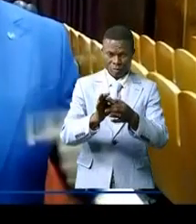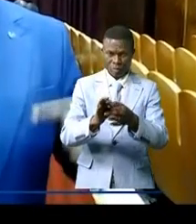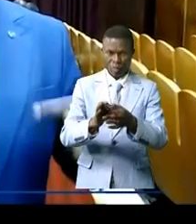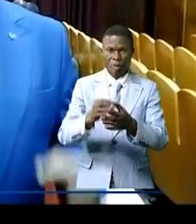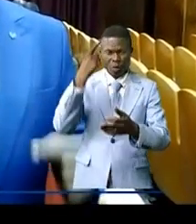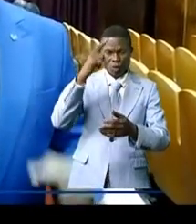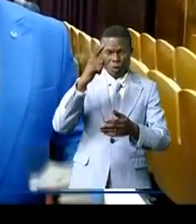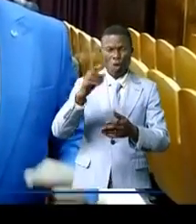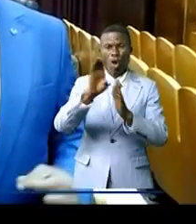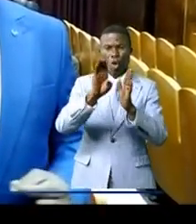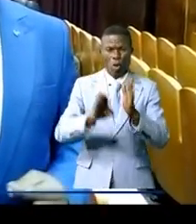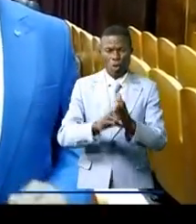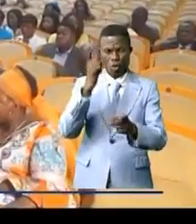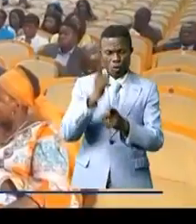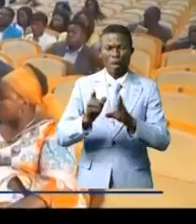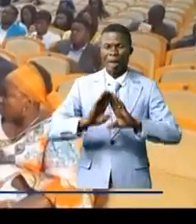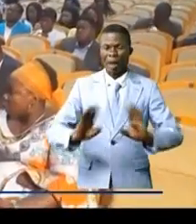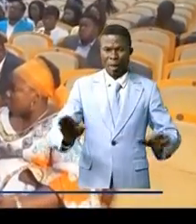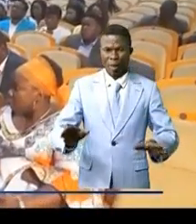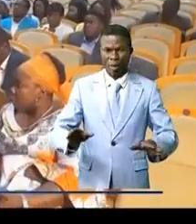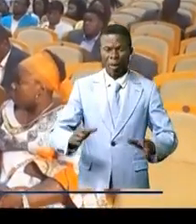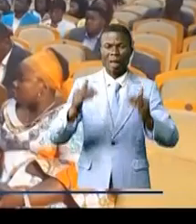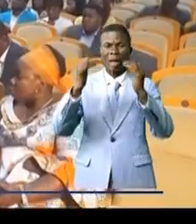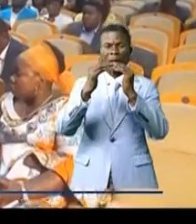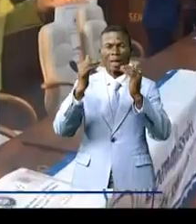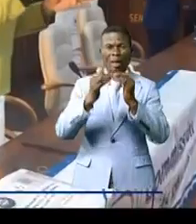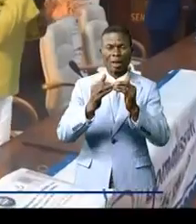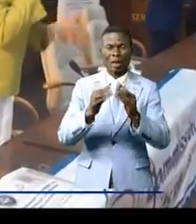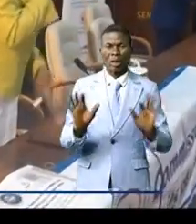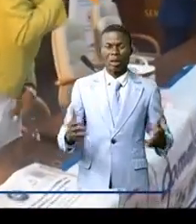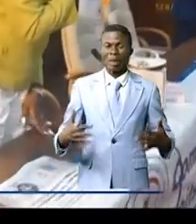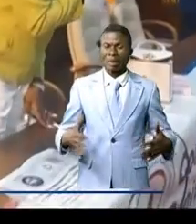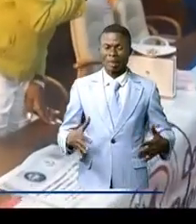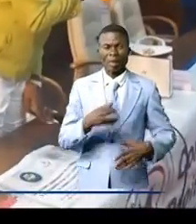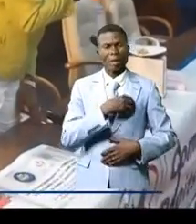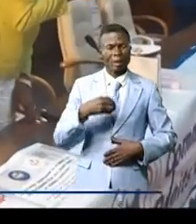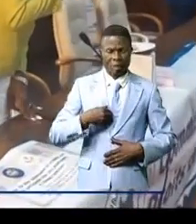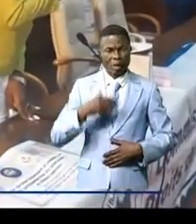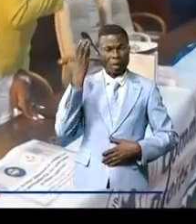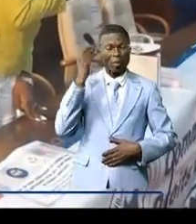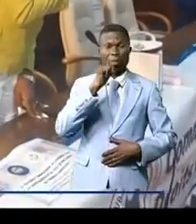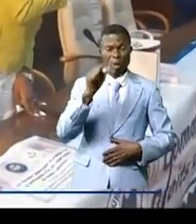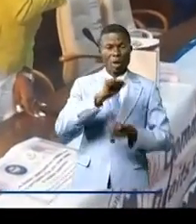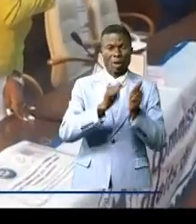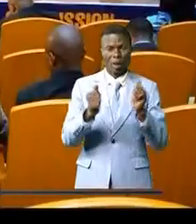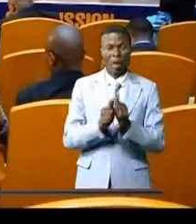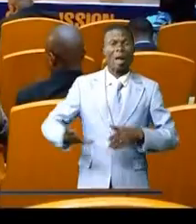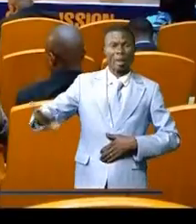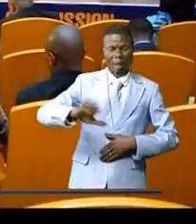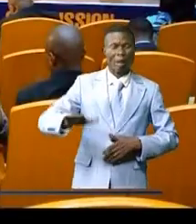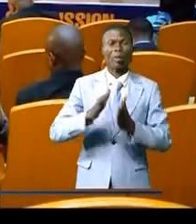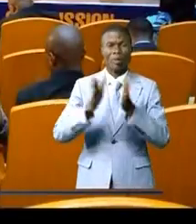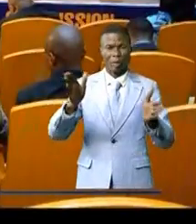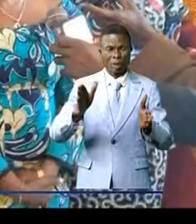une condition de recevabilité. La parité n'est pas l'apanage de femmes ou de hommes, mais une affaire de la nation qui